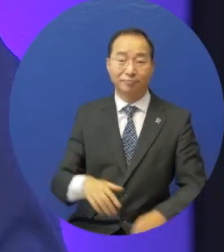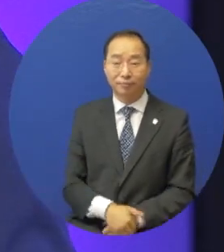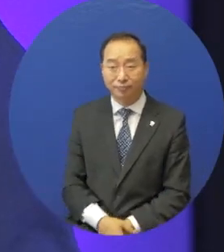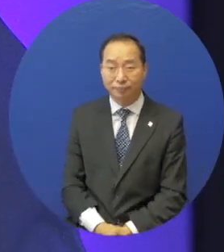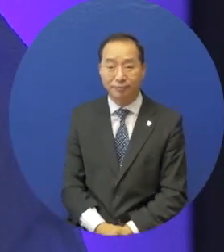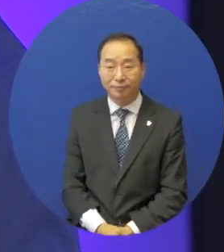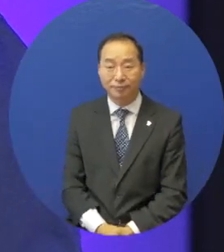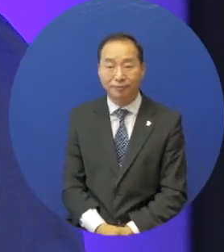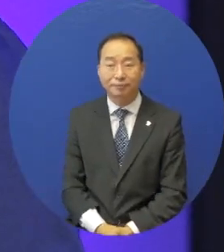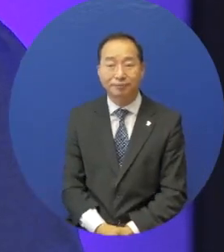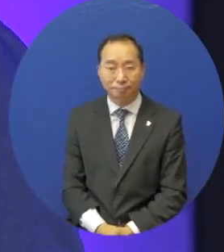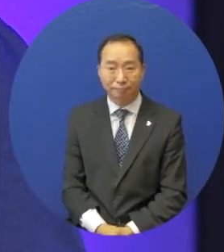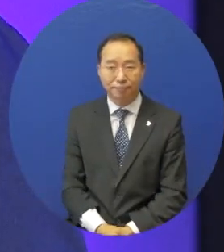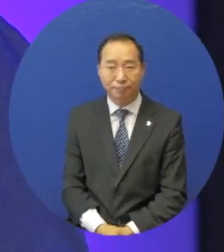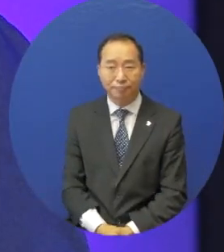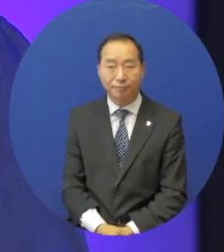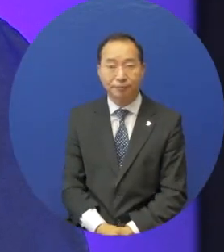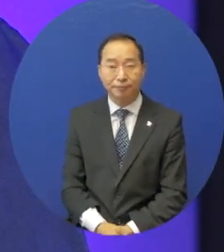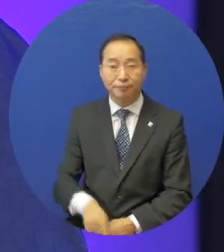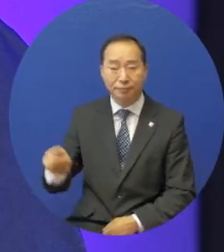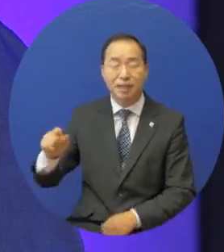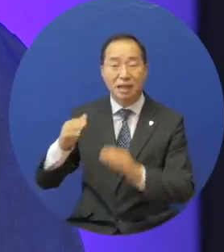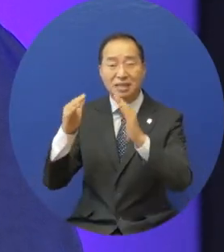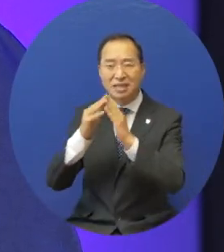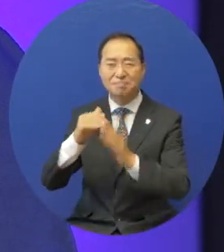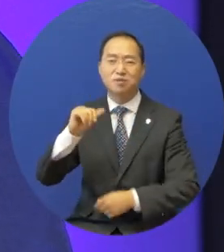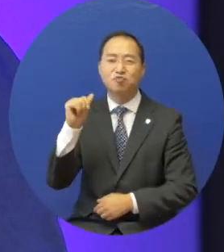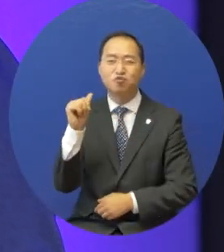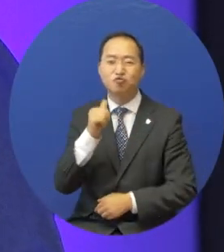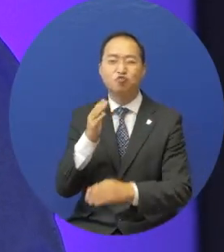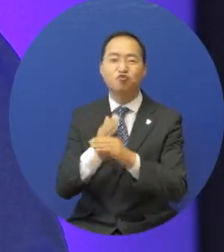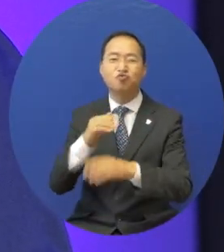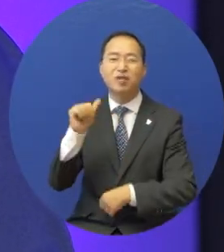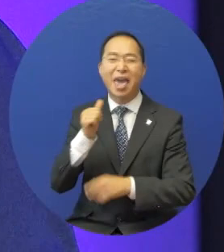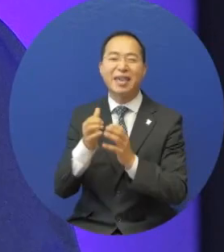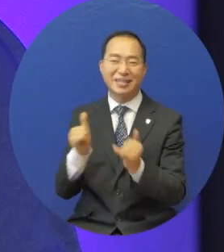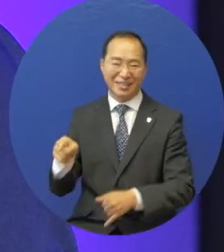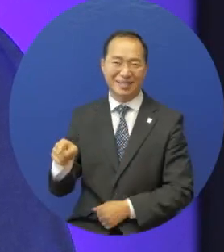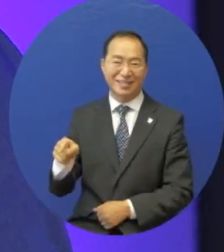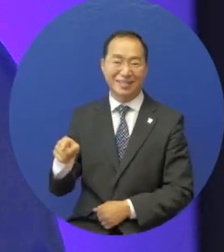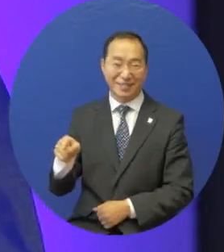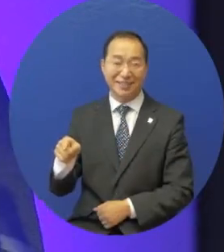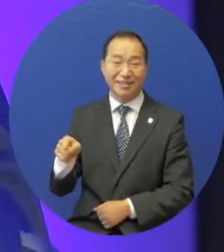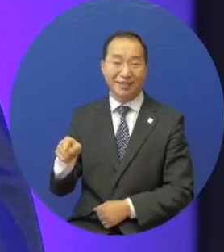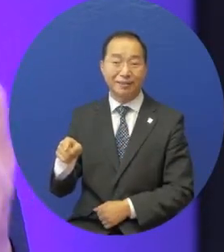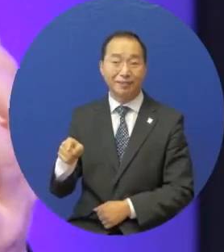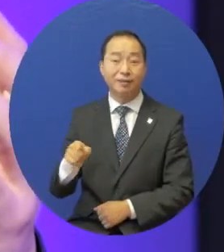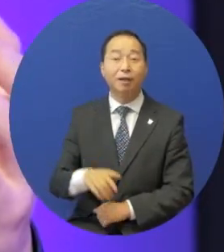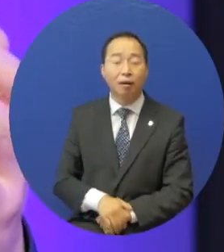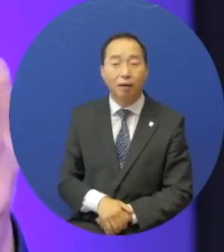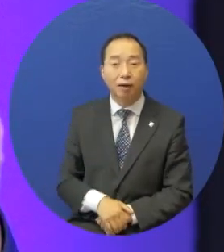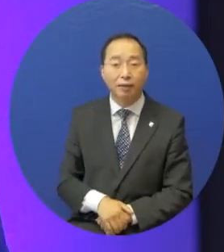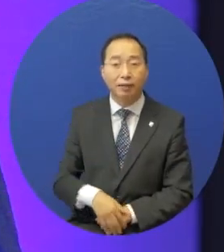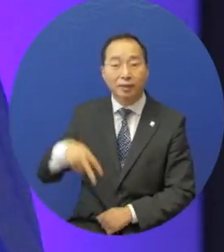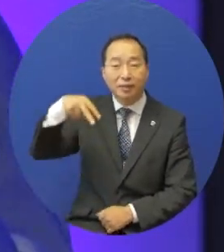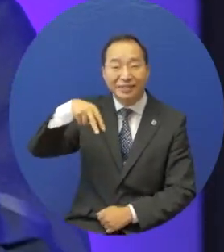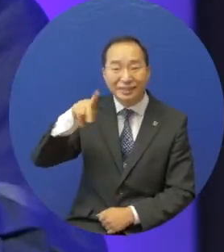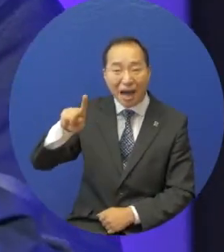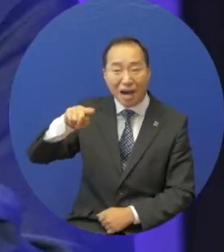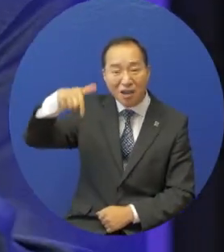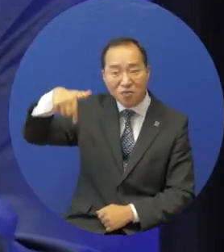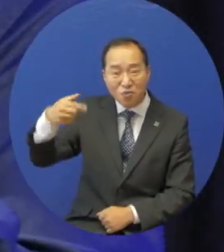정확하게 말하면 사쾌입니다. 집사자에다가 거간꾼, 쾌차, 거간꾼, 중개인. 순우리말이 거간꾼이잖아요.